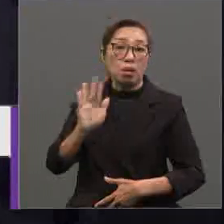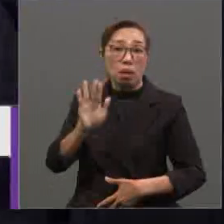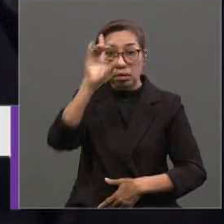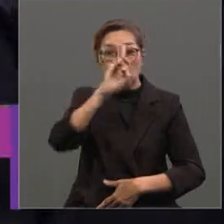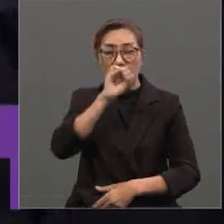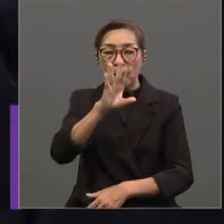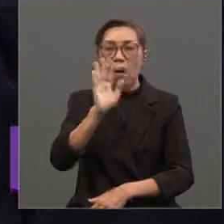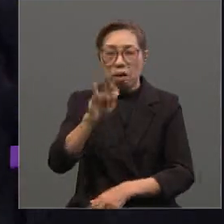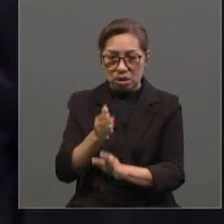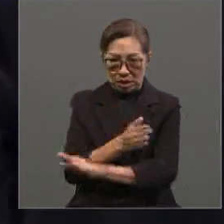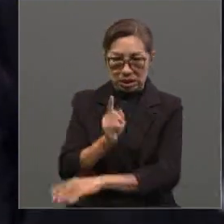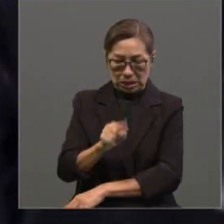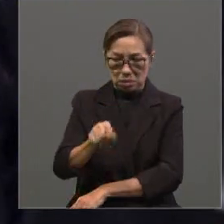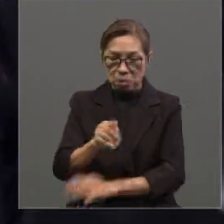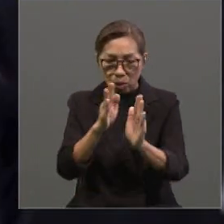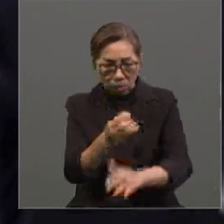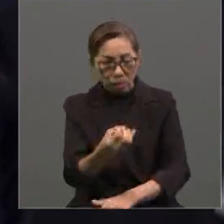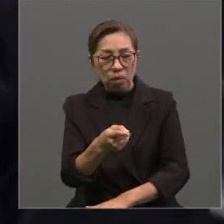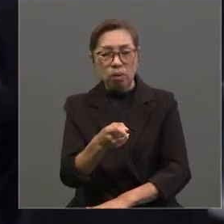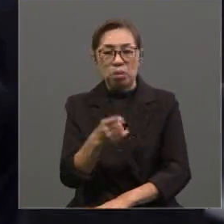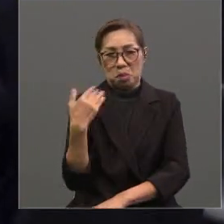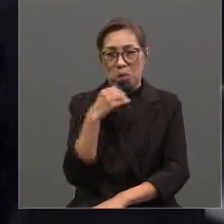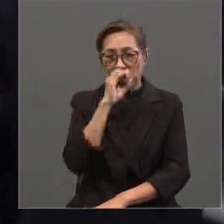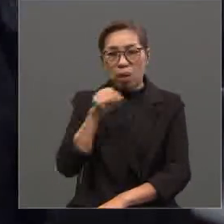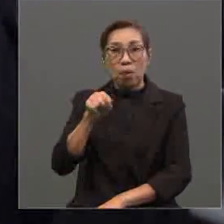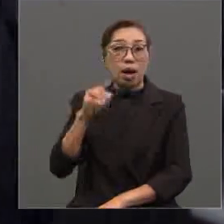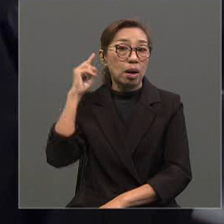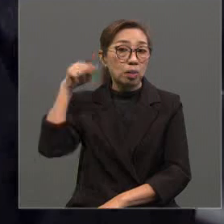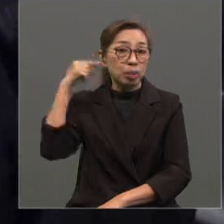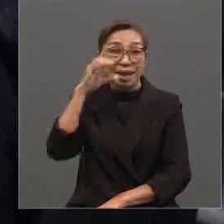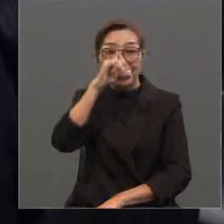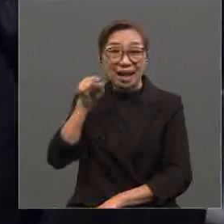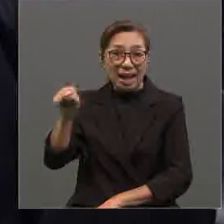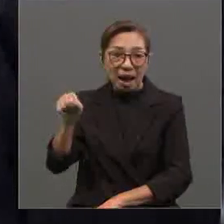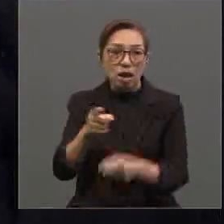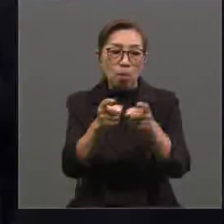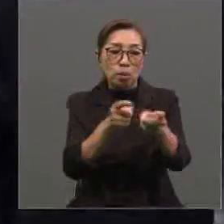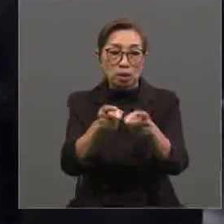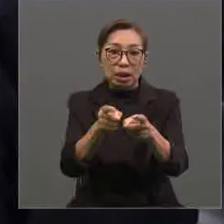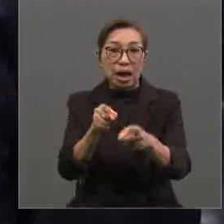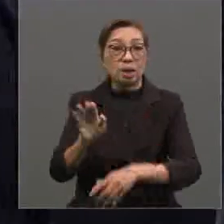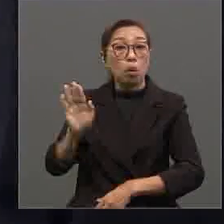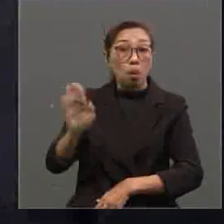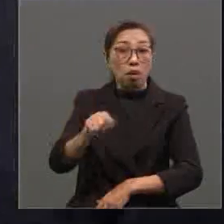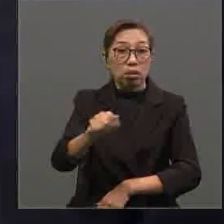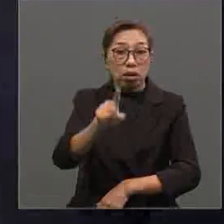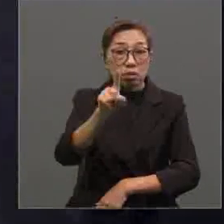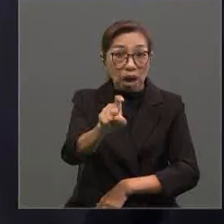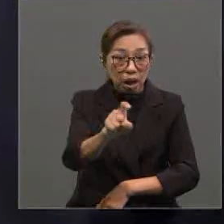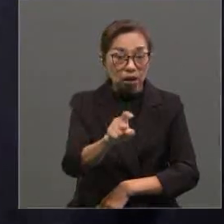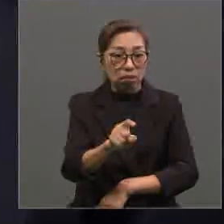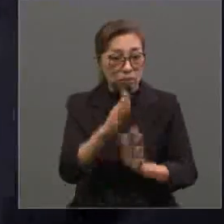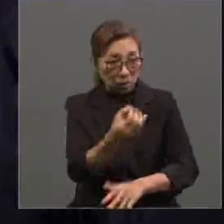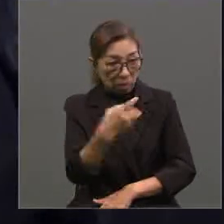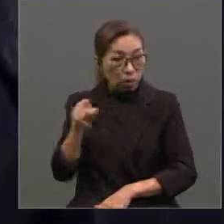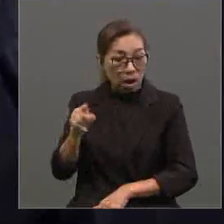ก่อนหน้านี้มีการโยงเรื่องของการเสียชีวิตของอดีตผู้จัดการส่วนตัวว่าเป็นการกระทำของไอซ์ยืนยันครับว่าไม่เกี่ยวข้องแน่